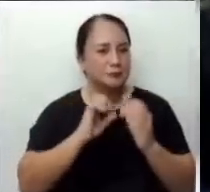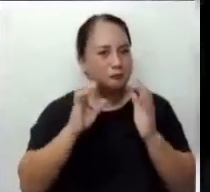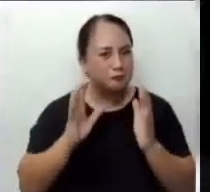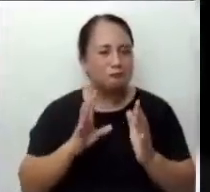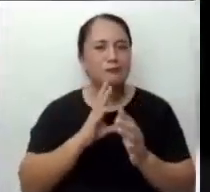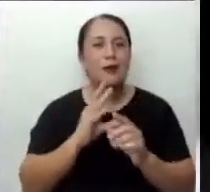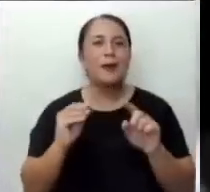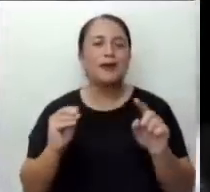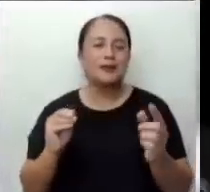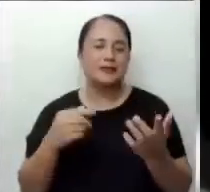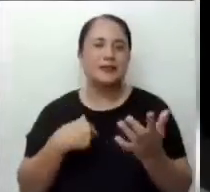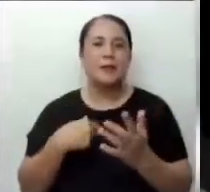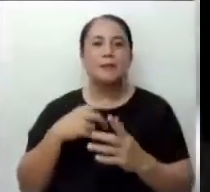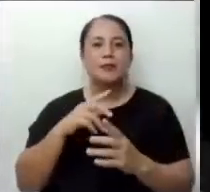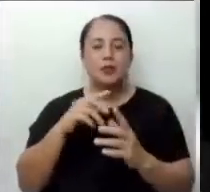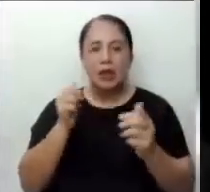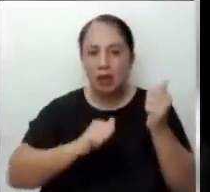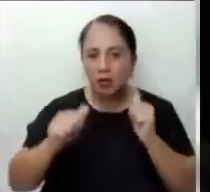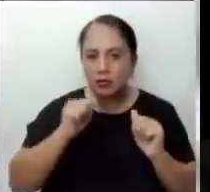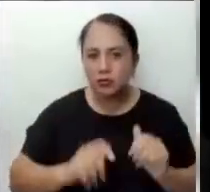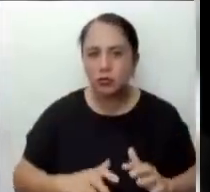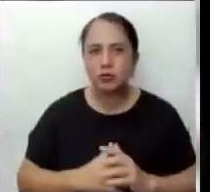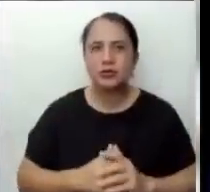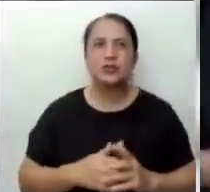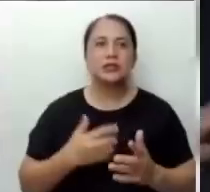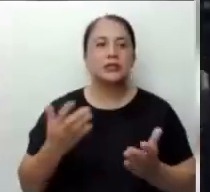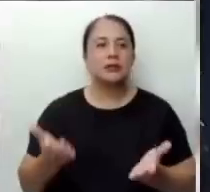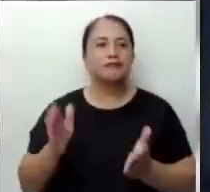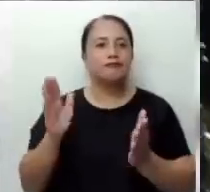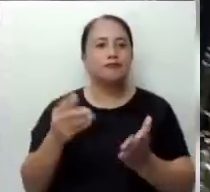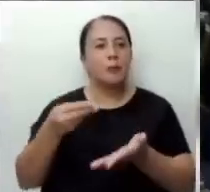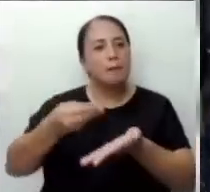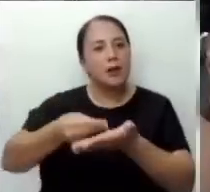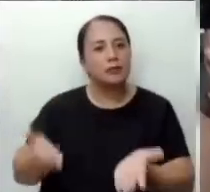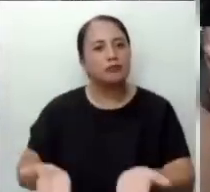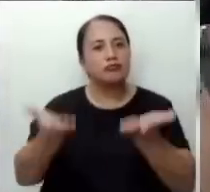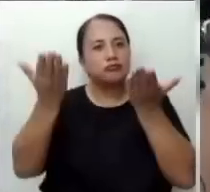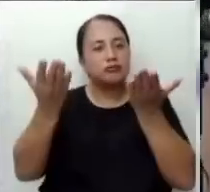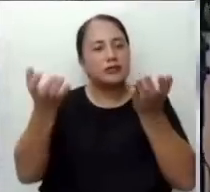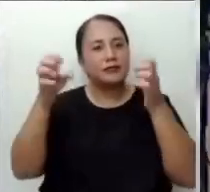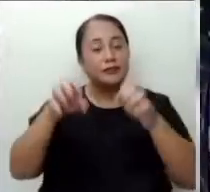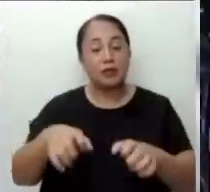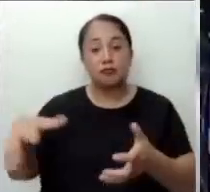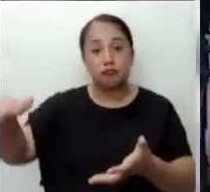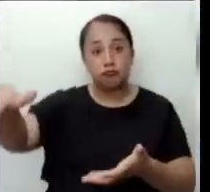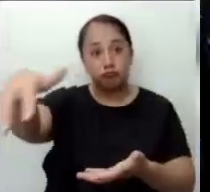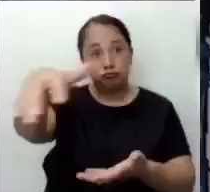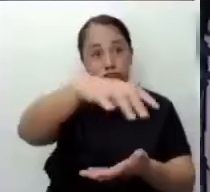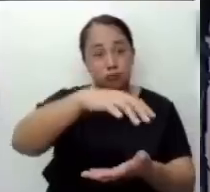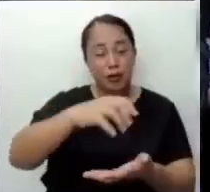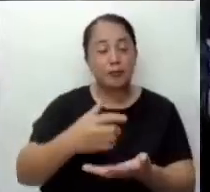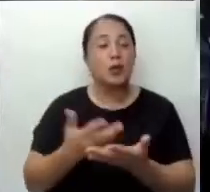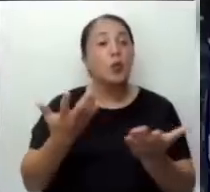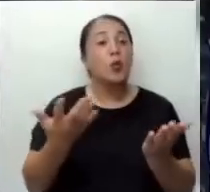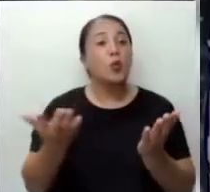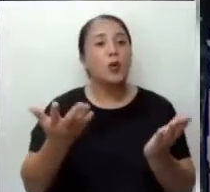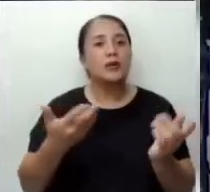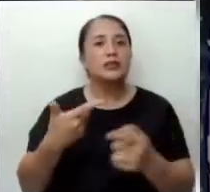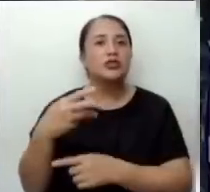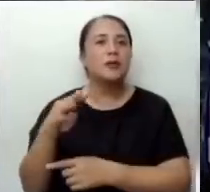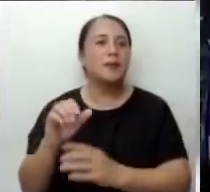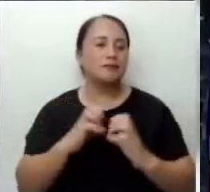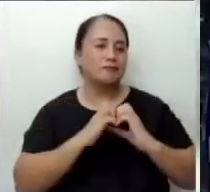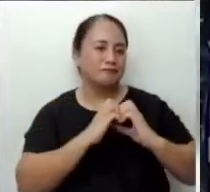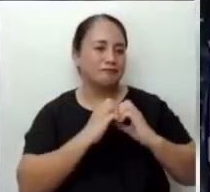personalities, isa rin itong fundraising event. Ang malilikom na pondo, ibabahagi sa GMA Kapuso